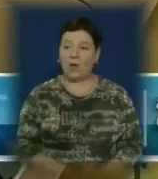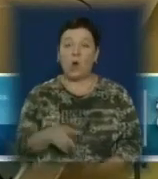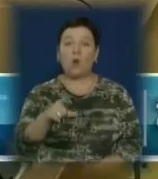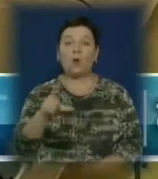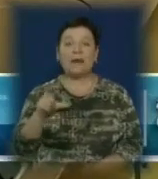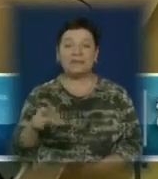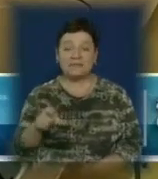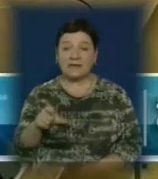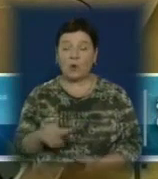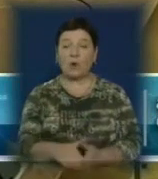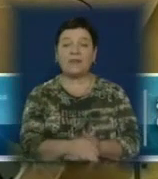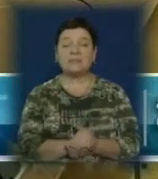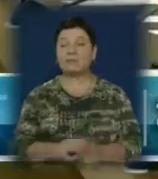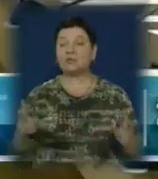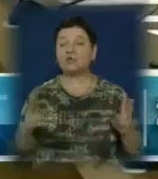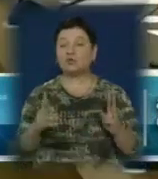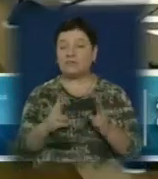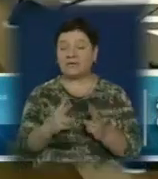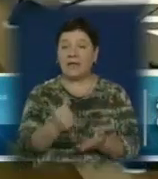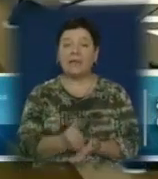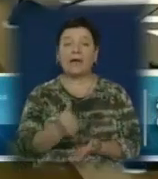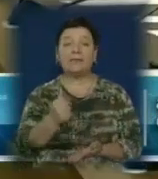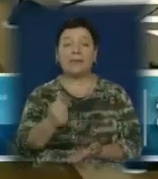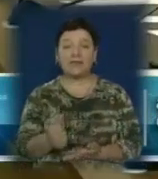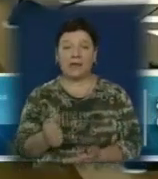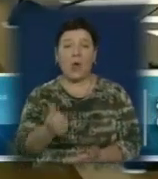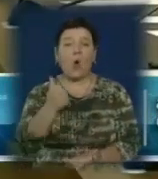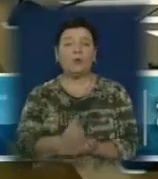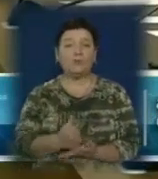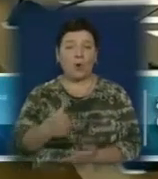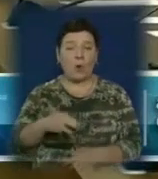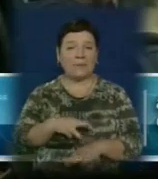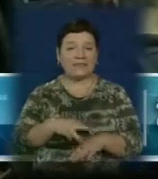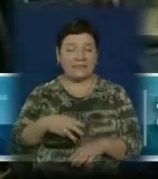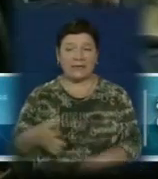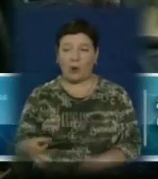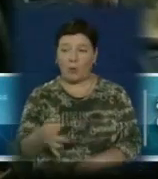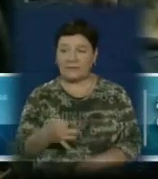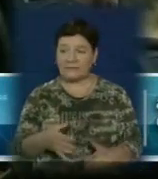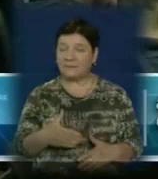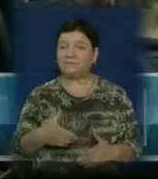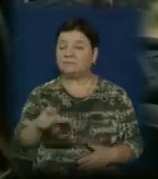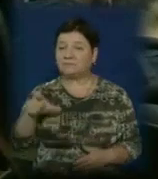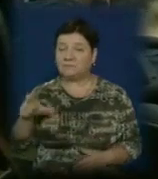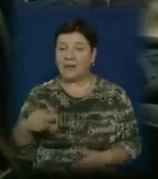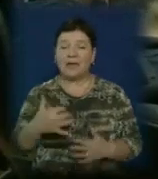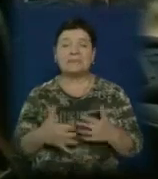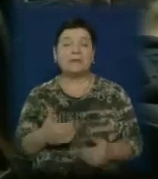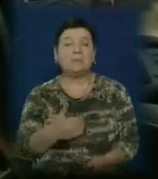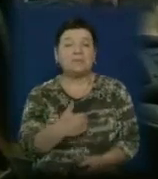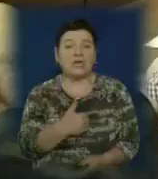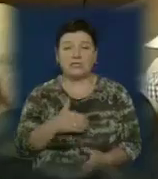Громадський конвент Ужгорода організував зустріч кандидатів на посаду головного міліціонера області з представниками активної громади міста. Серед